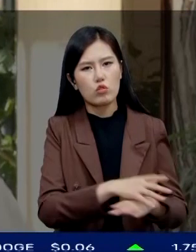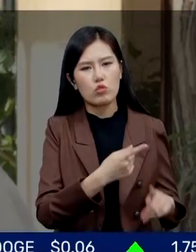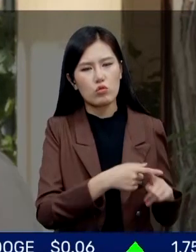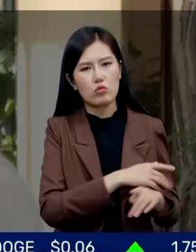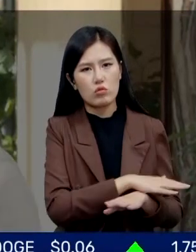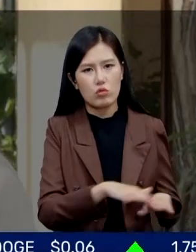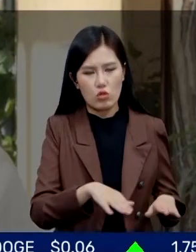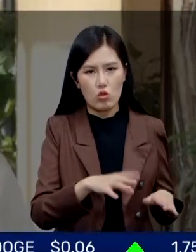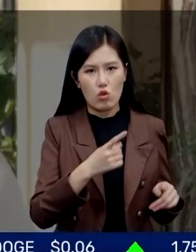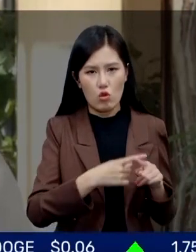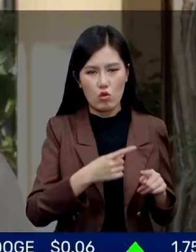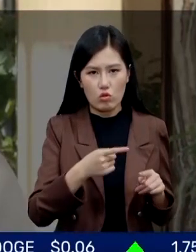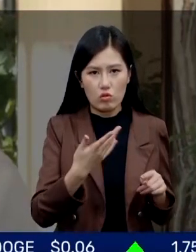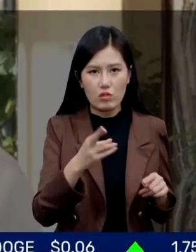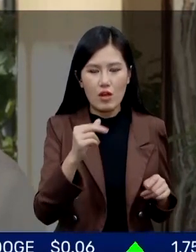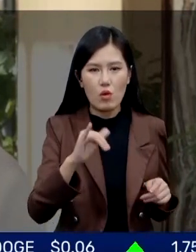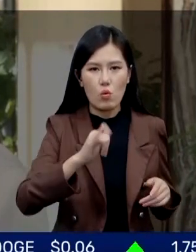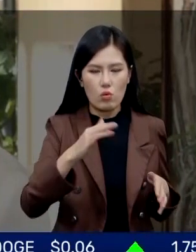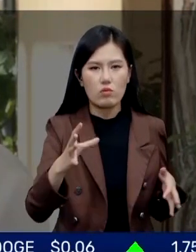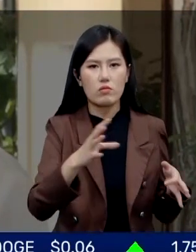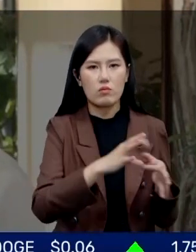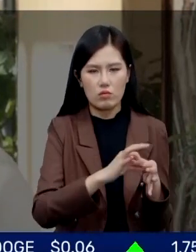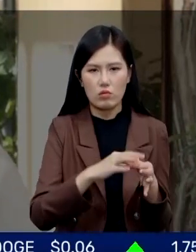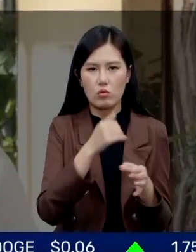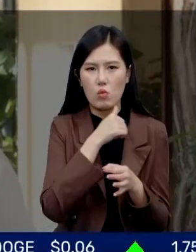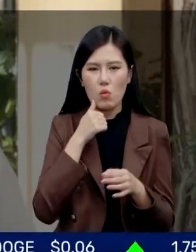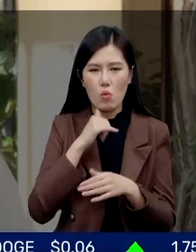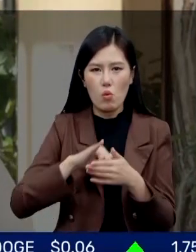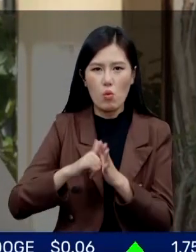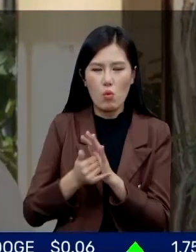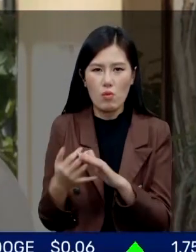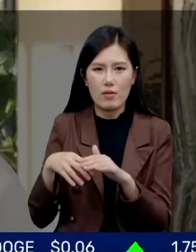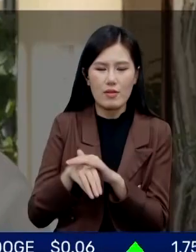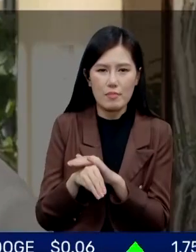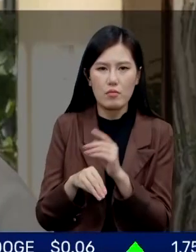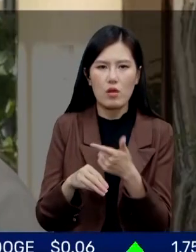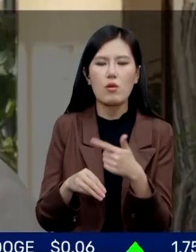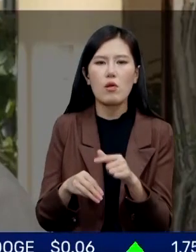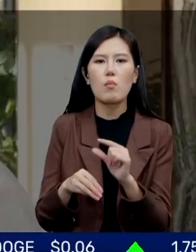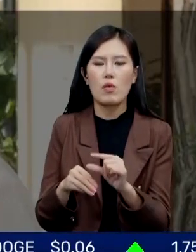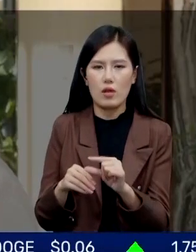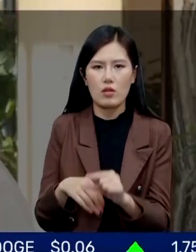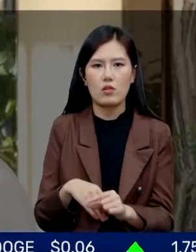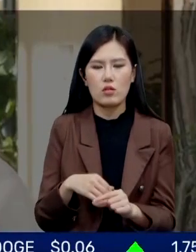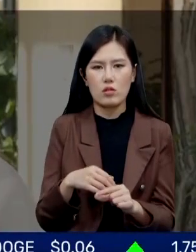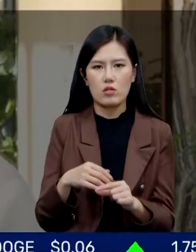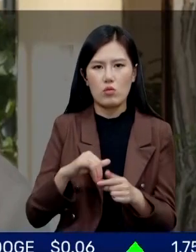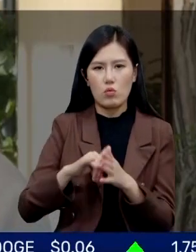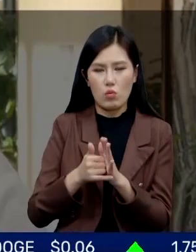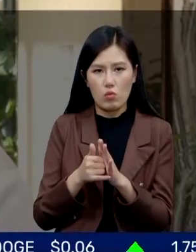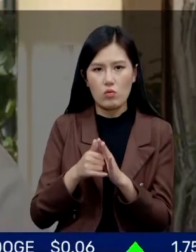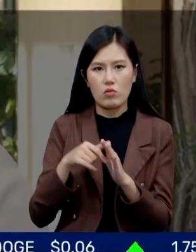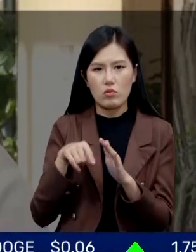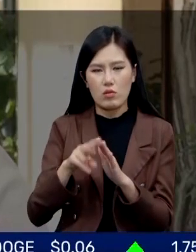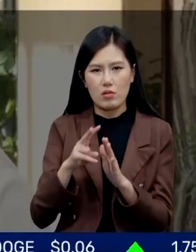нь ашиглагдаад 70 утга санаа бүхий утга төгс холбоог илүү бага байсан гэсэн. Тэгэхээр энэ хэд 70 утгатай дүрслэх хурмаар ярилцсан утгууд илүү